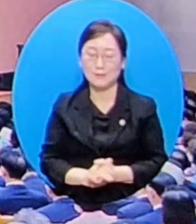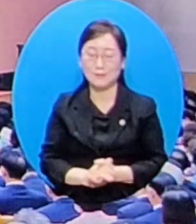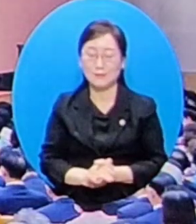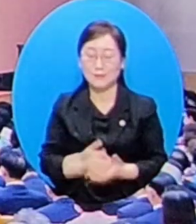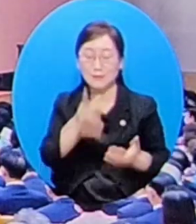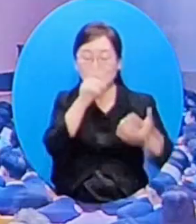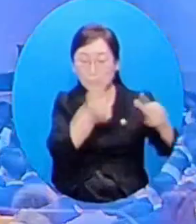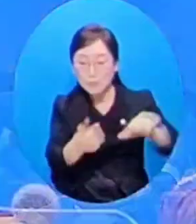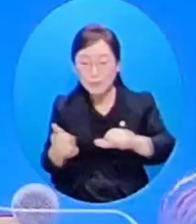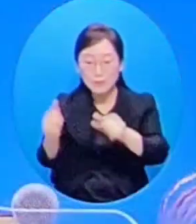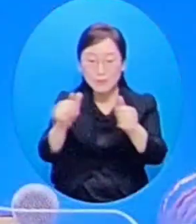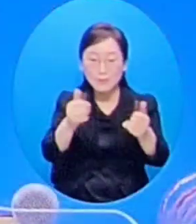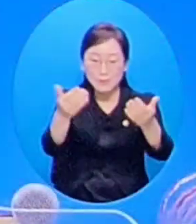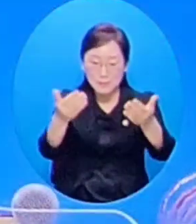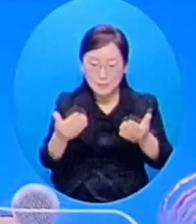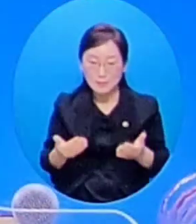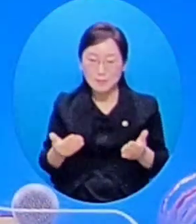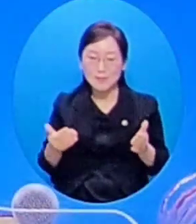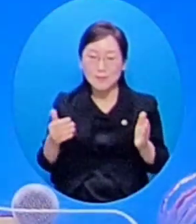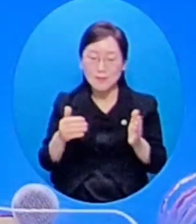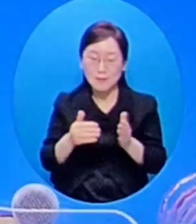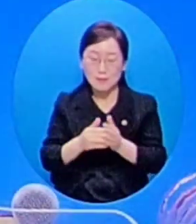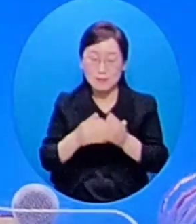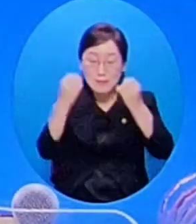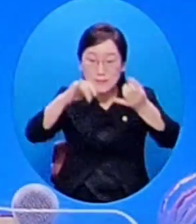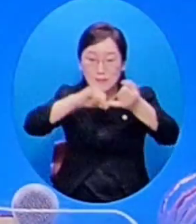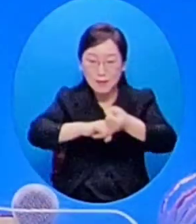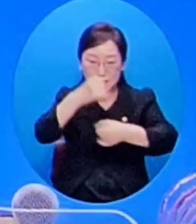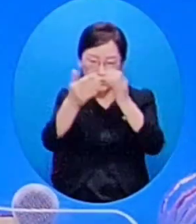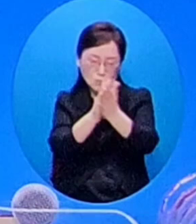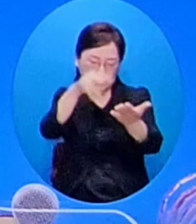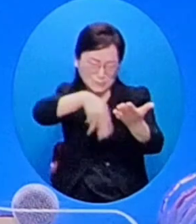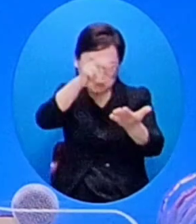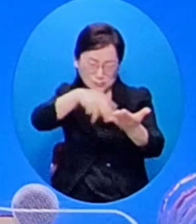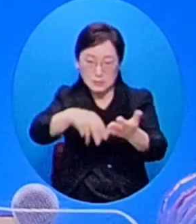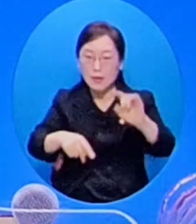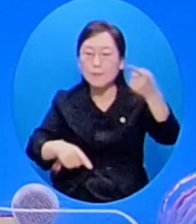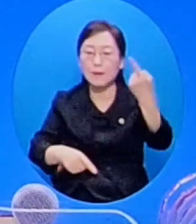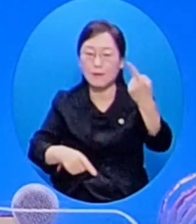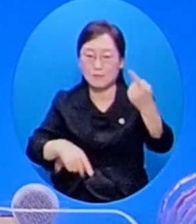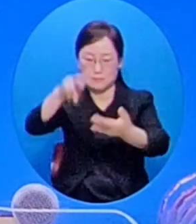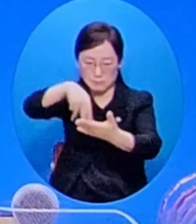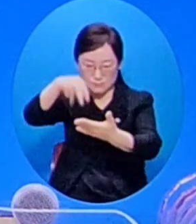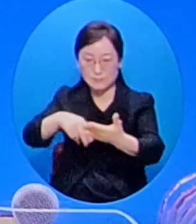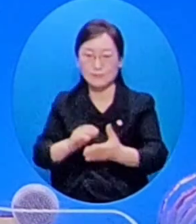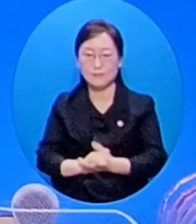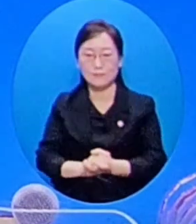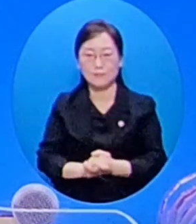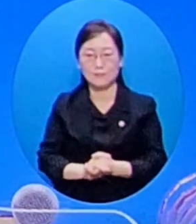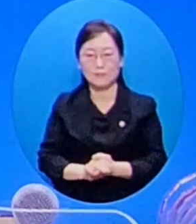세례를 받을 때까지 신약성경을 백독을 했습니다. 백독.